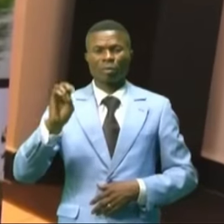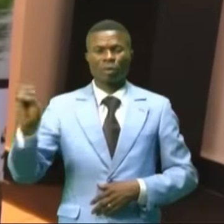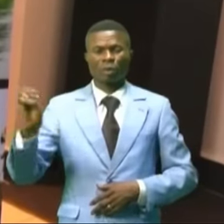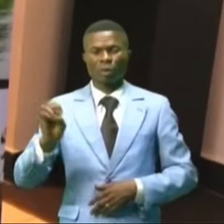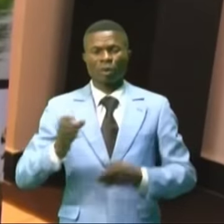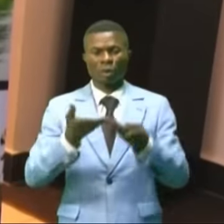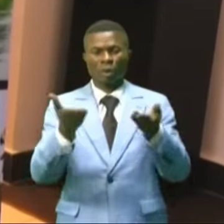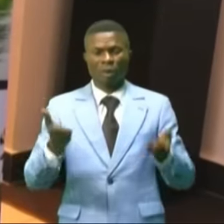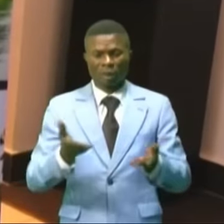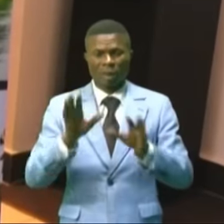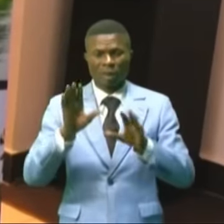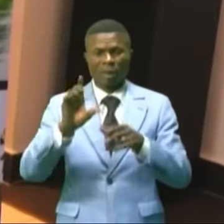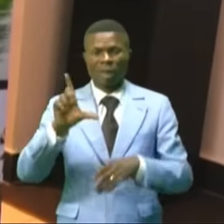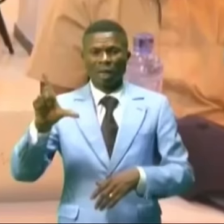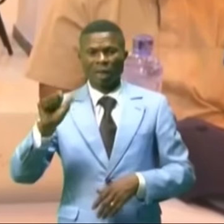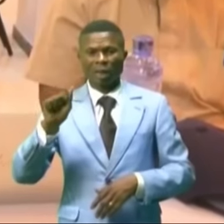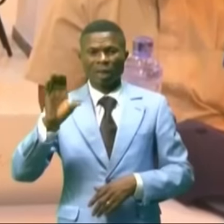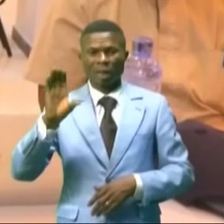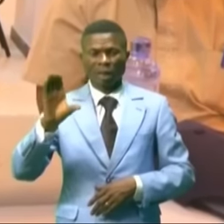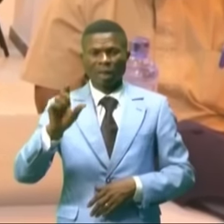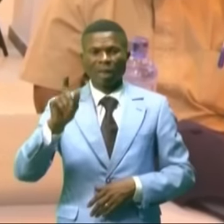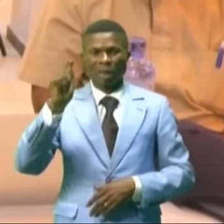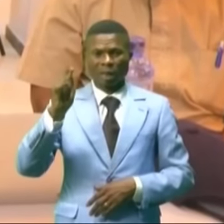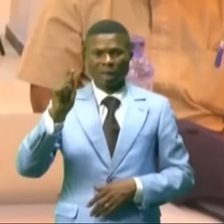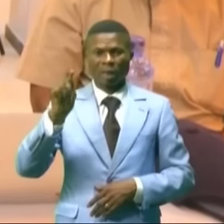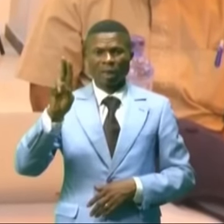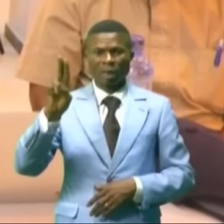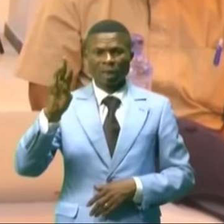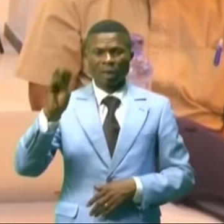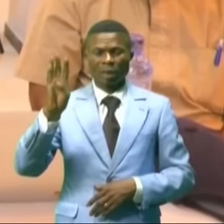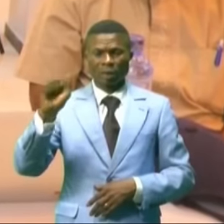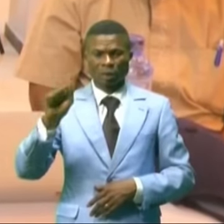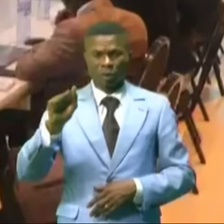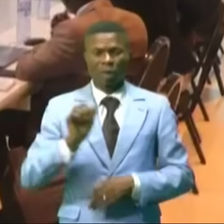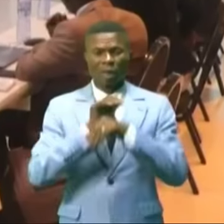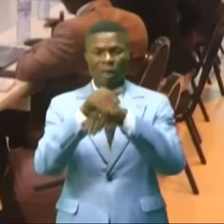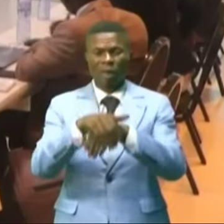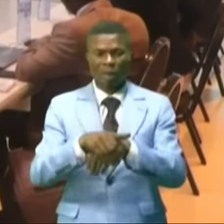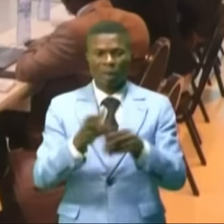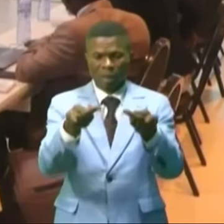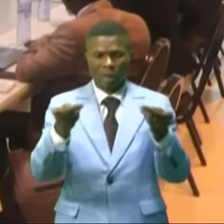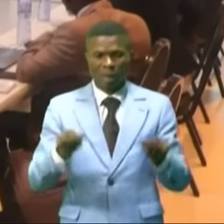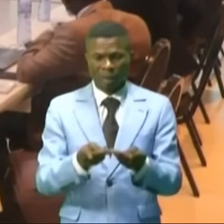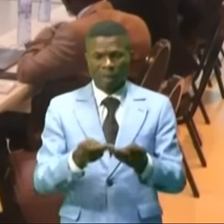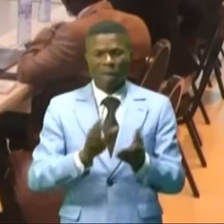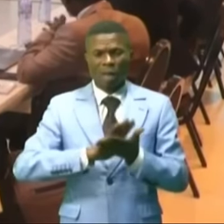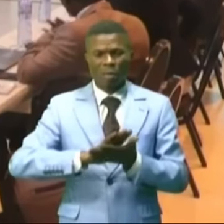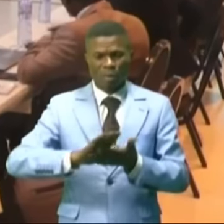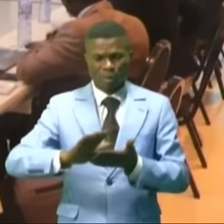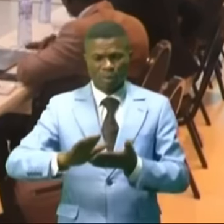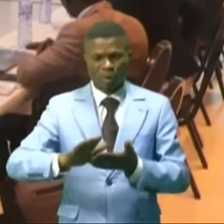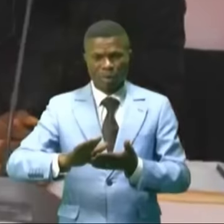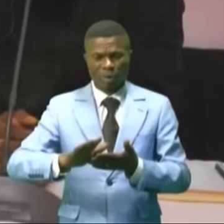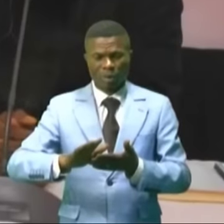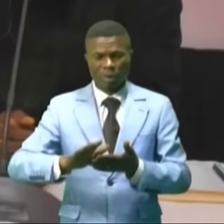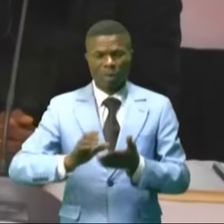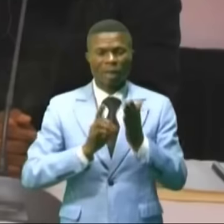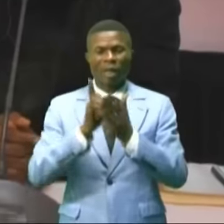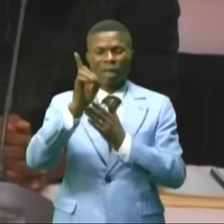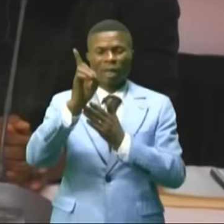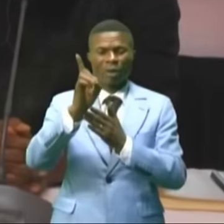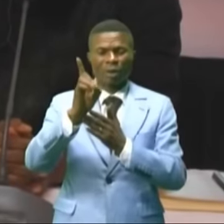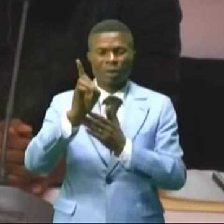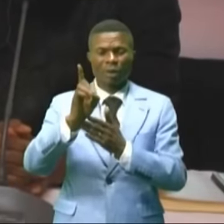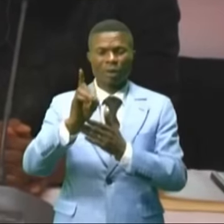lac Tumba. Ce projet CV est une contribution à la mise en place d'un environnement propice et d'un développement de